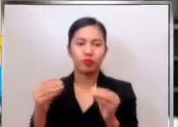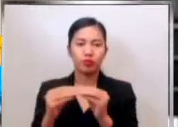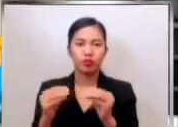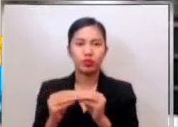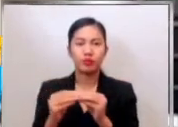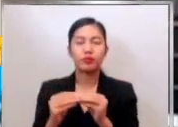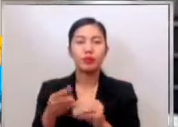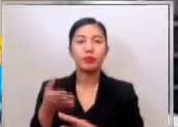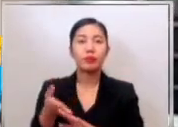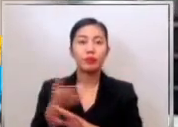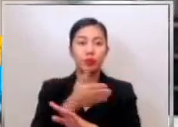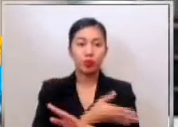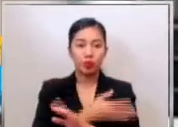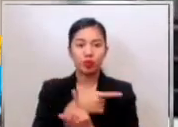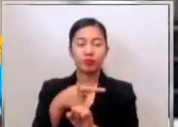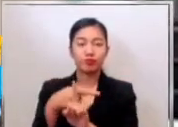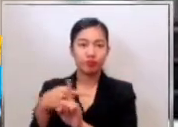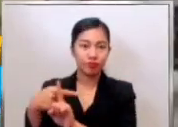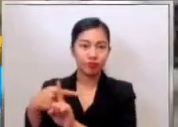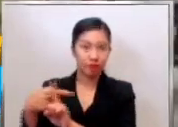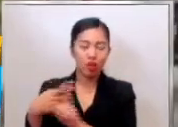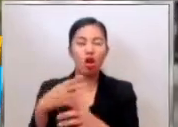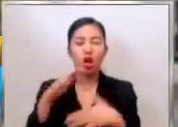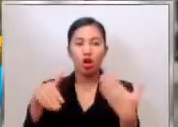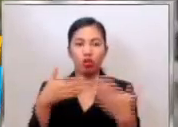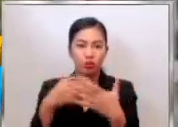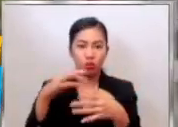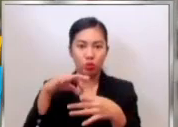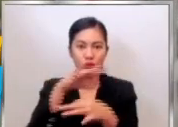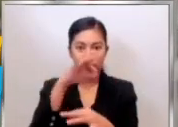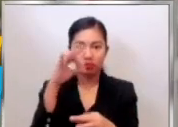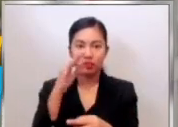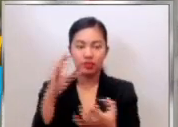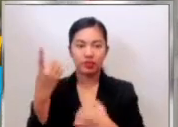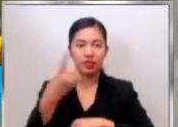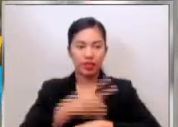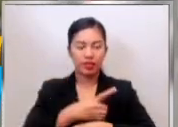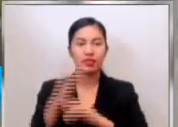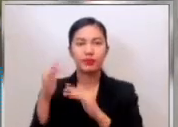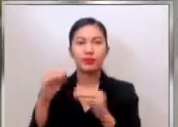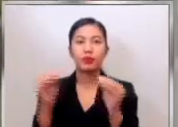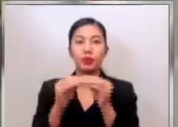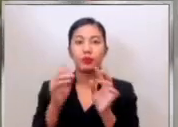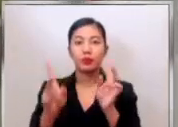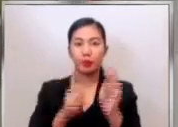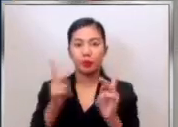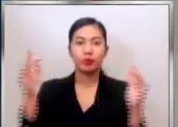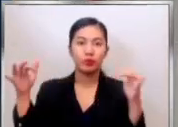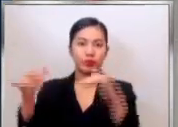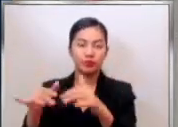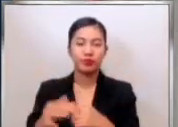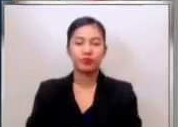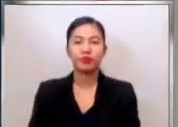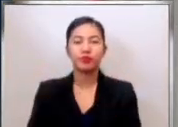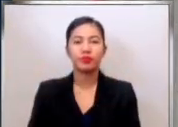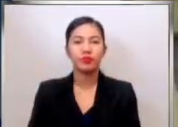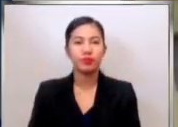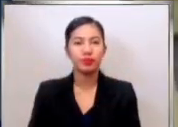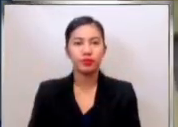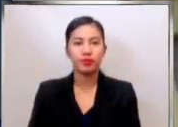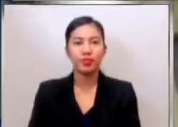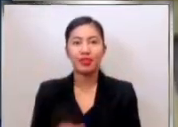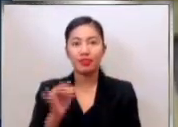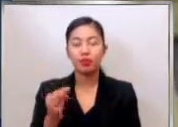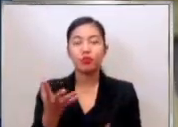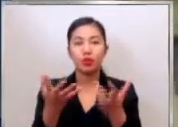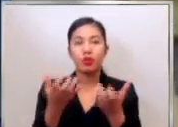mahigit 60,000 pasahero kada araw ang babiyahe sa PITX pauwi ng probinsya. Samantala, para sa mga nais bumili ng ticket papunta ng